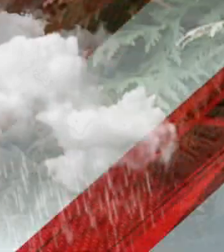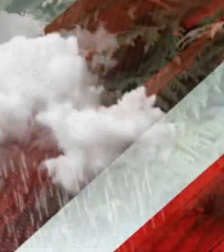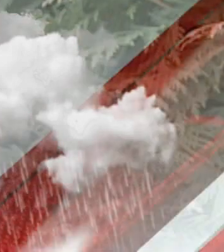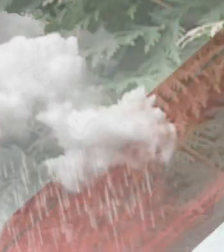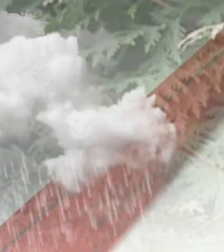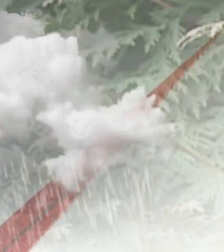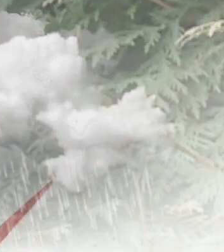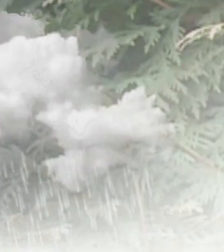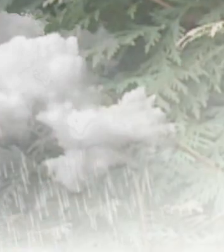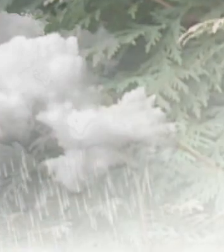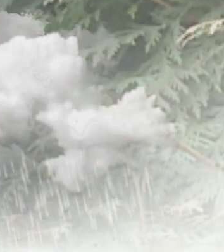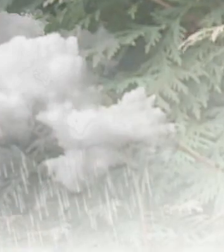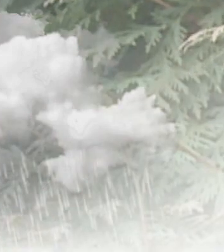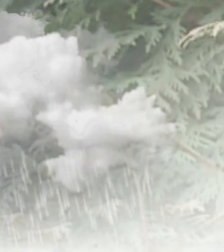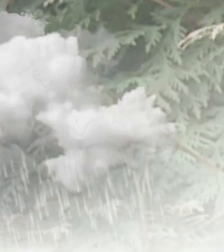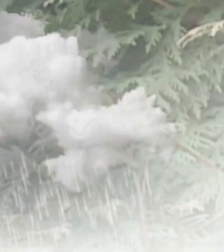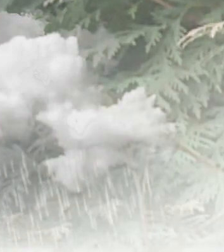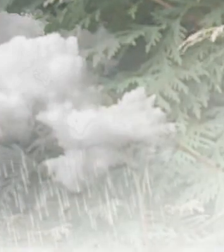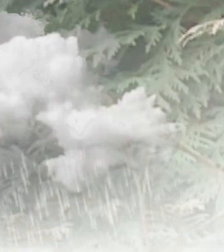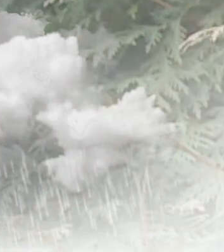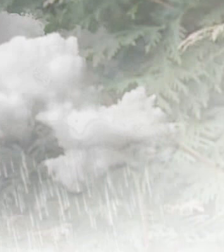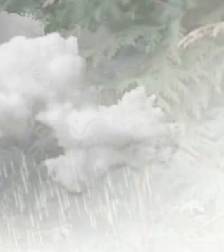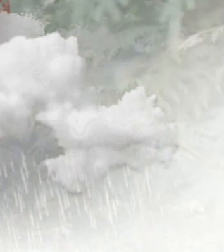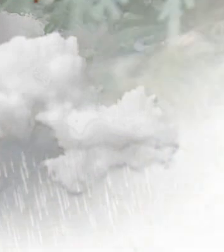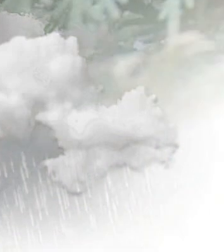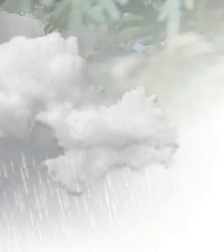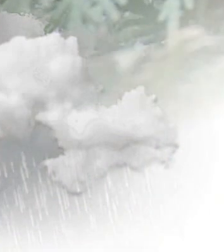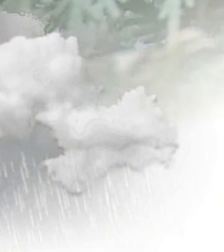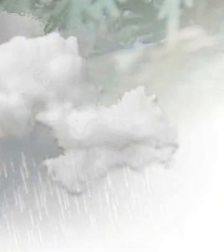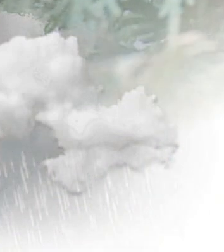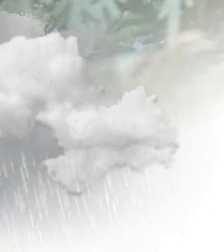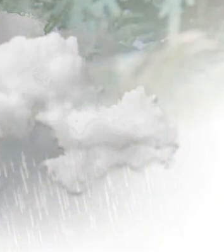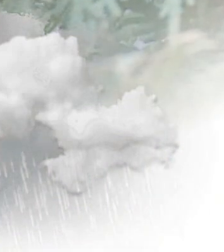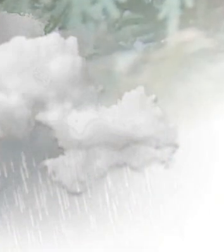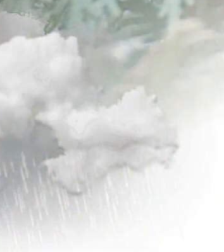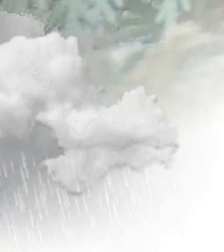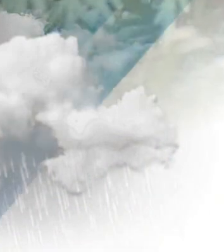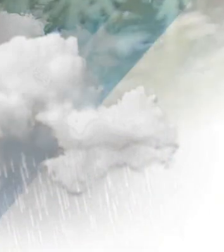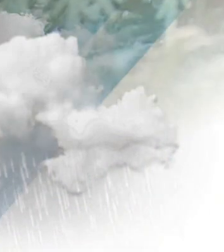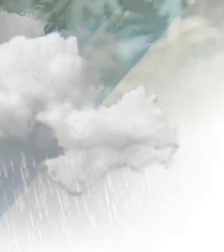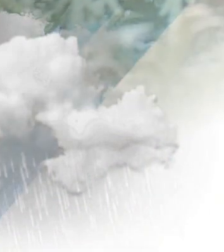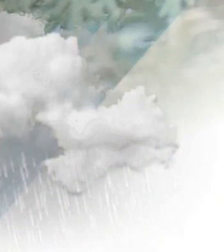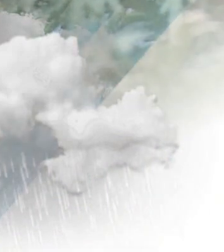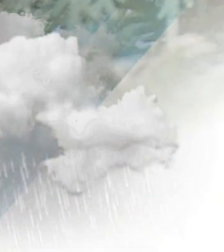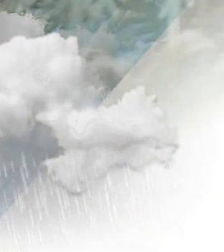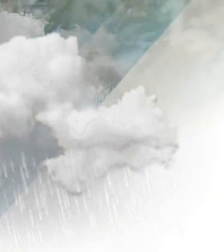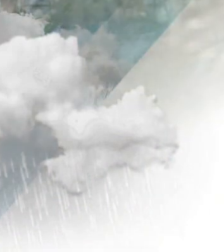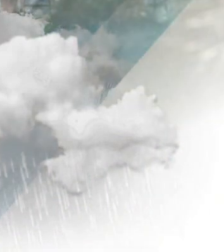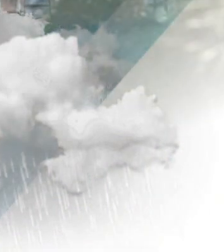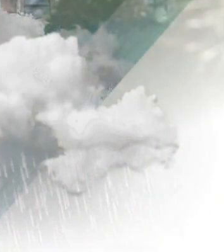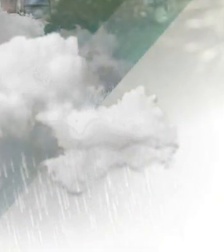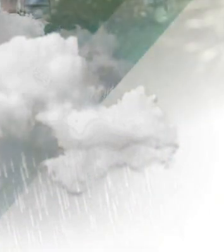плюс 26 днём і да 21 вечарам. Пахмурна, дождж. Вецер